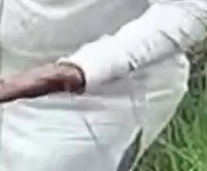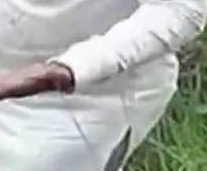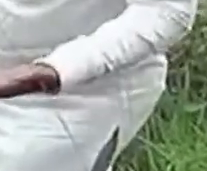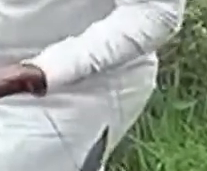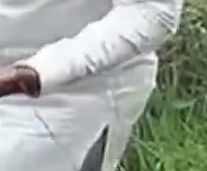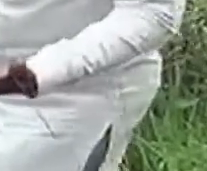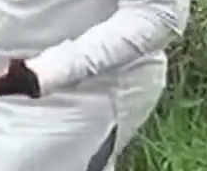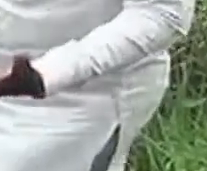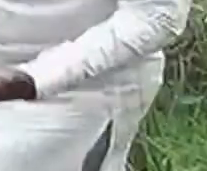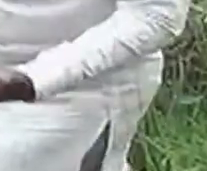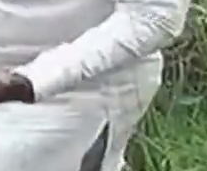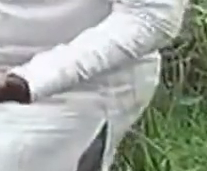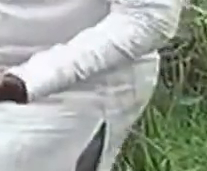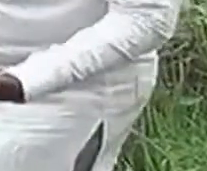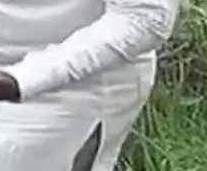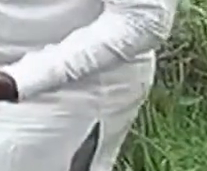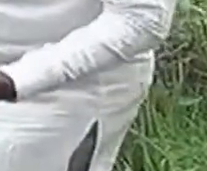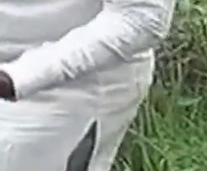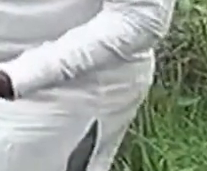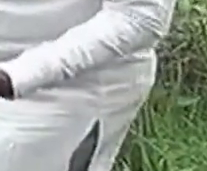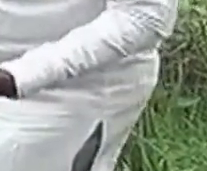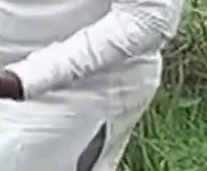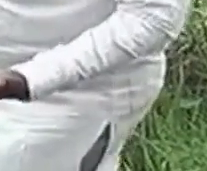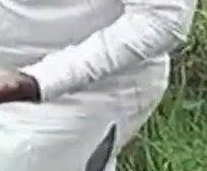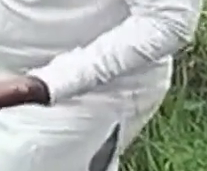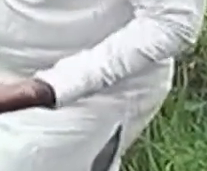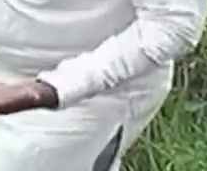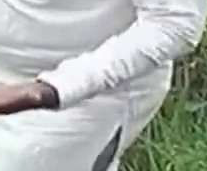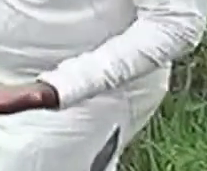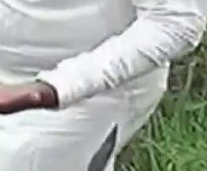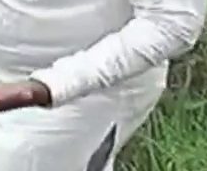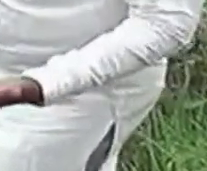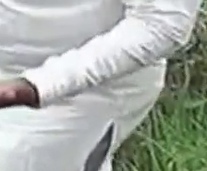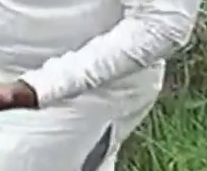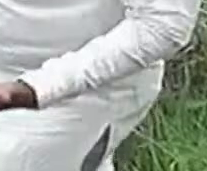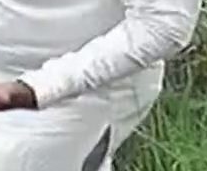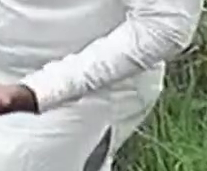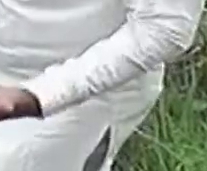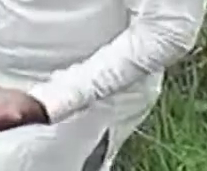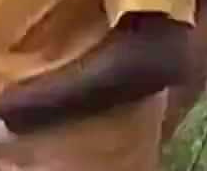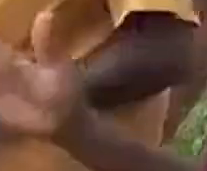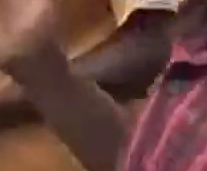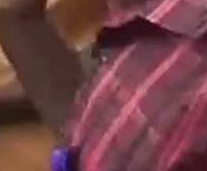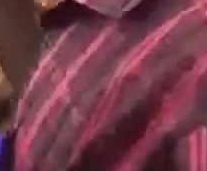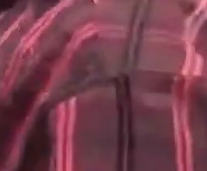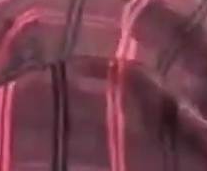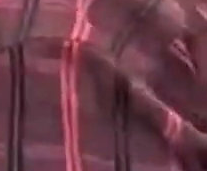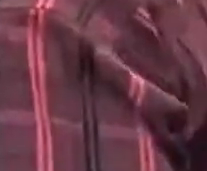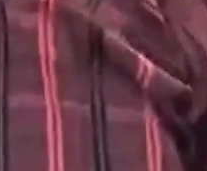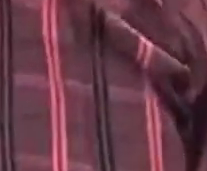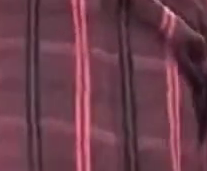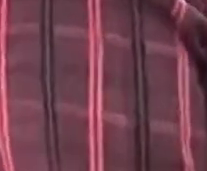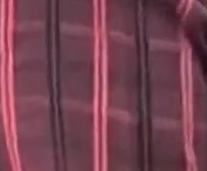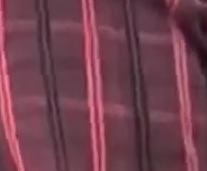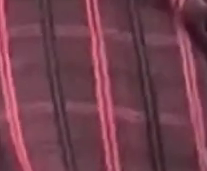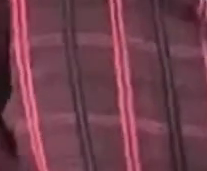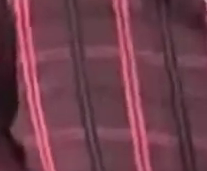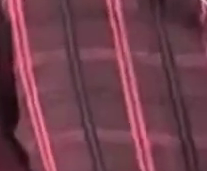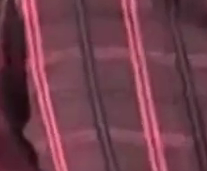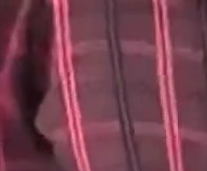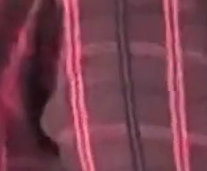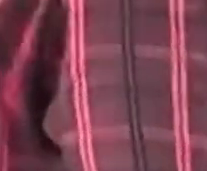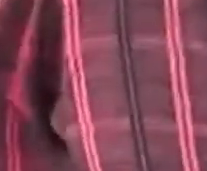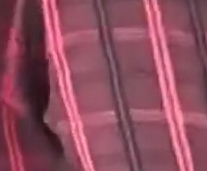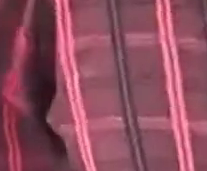සම්පත මේක ගොඩ දාන්න අපට වකුගඩ එරිය මරන මේවා මේ අලපාරව තේරුම් යන්නේ මේ රාමකේ මේක අධ්‍යක්ෂ ජෙනරල් ඔයාලට